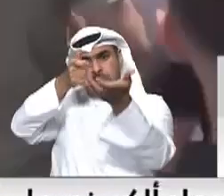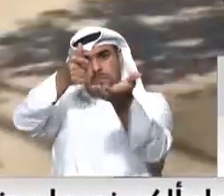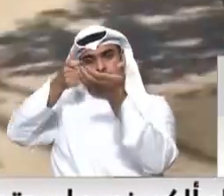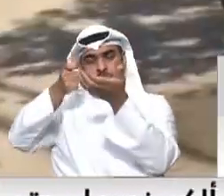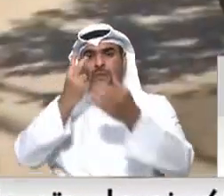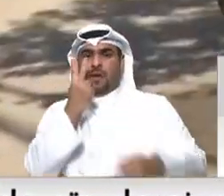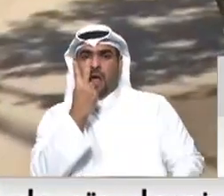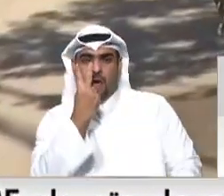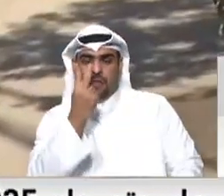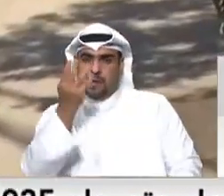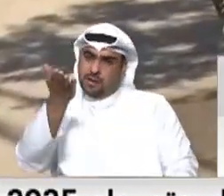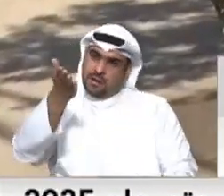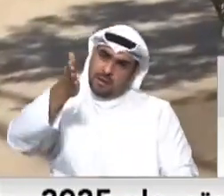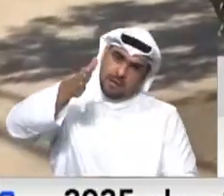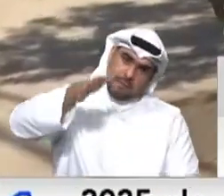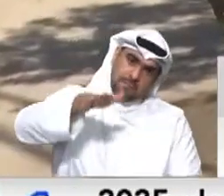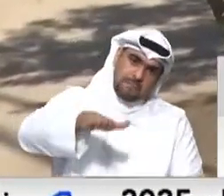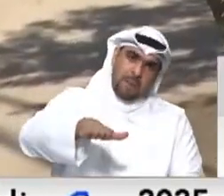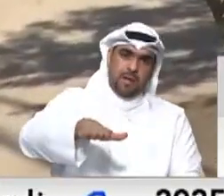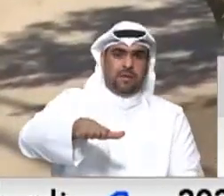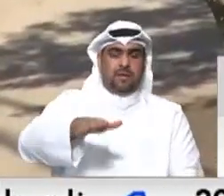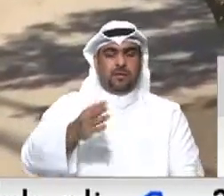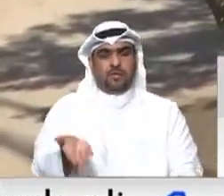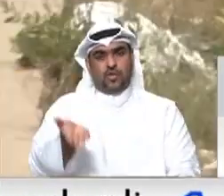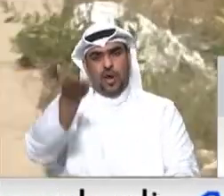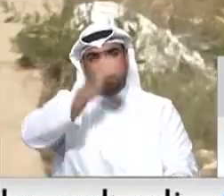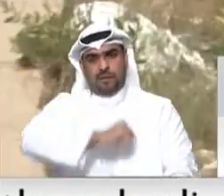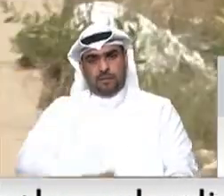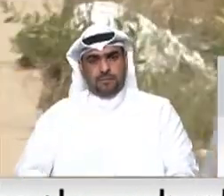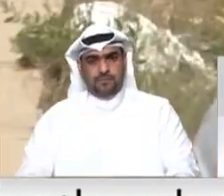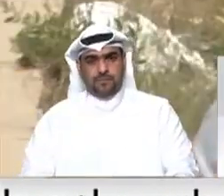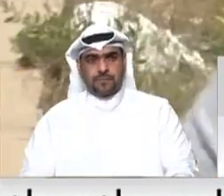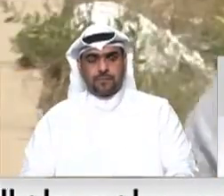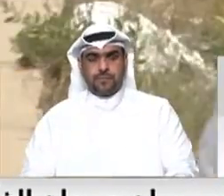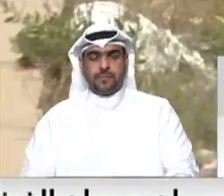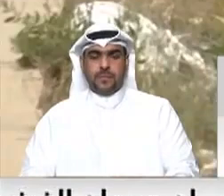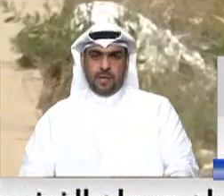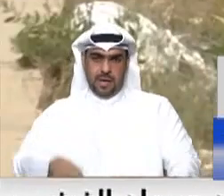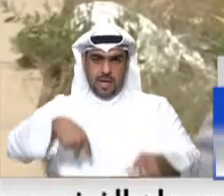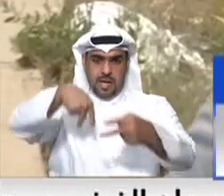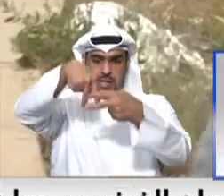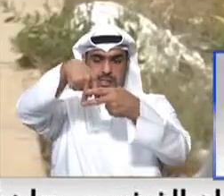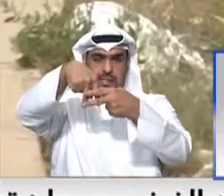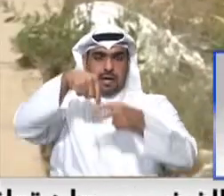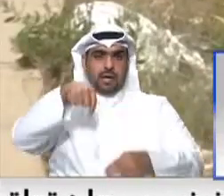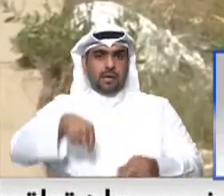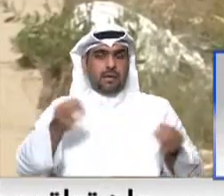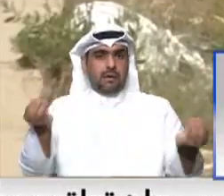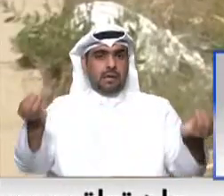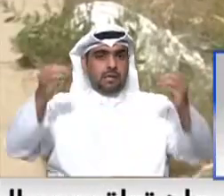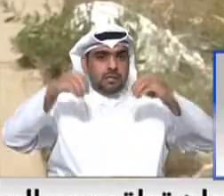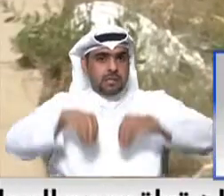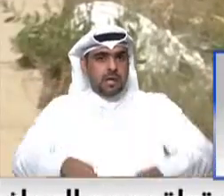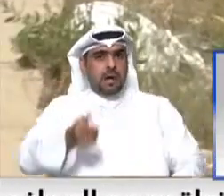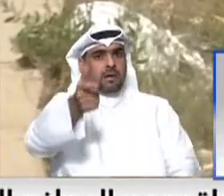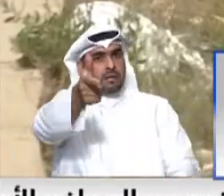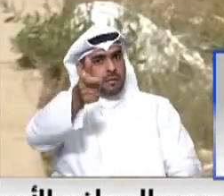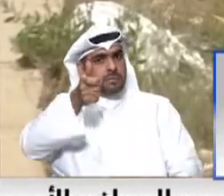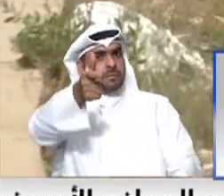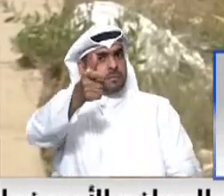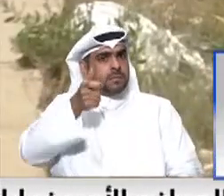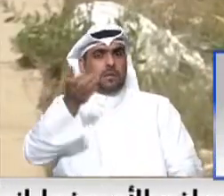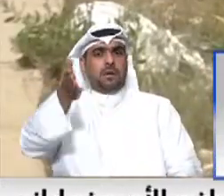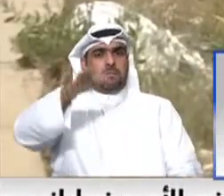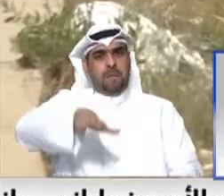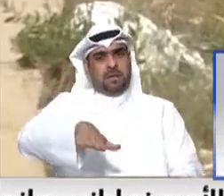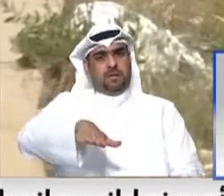مباشر وكثيف مما أدى لاستشهادهما. إسرائيل تزيد من عمليات القتل وتقصد ذلك لكي تؤسس